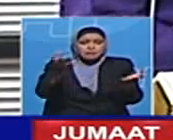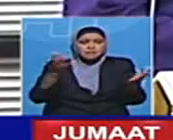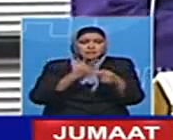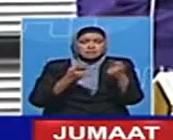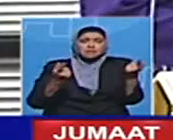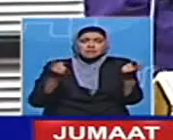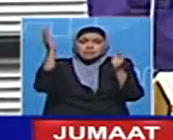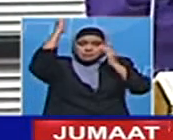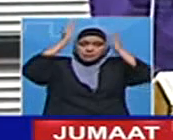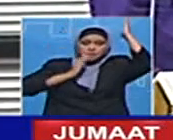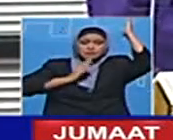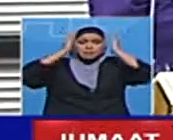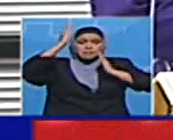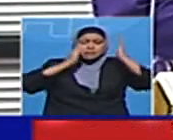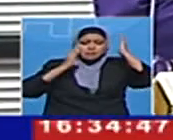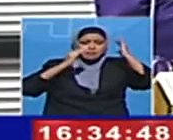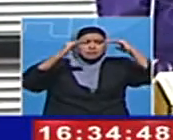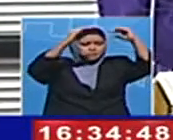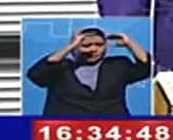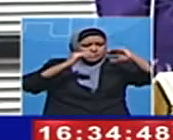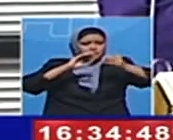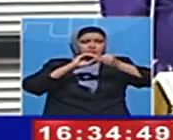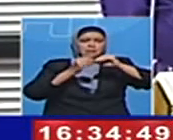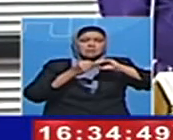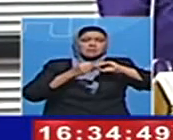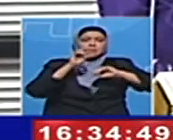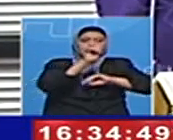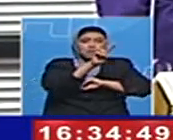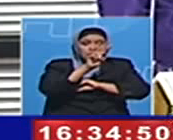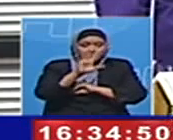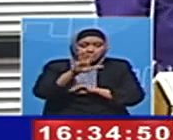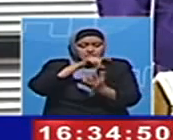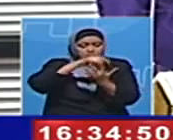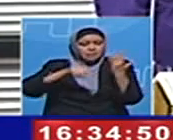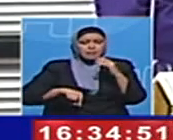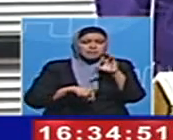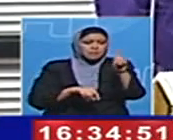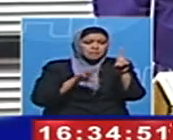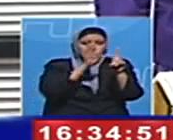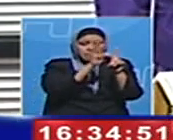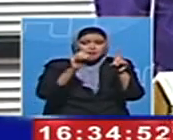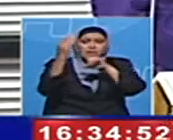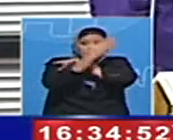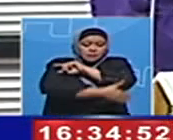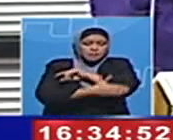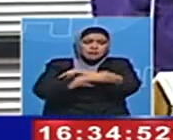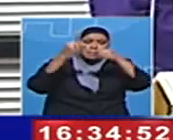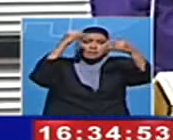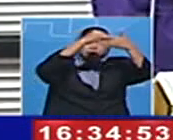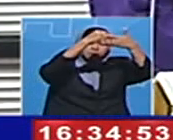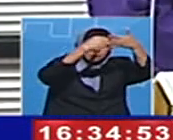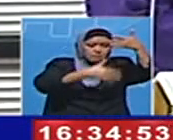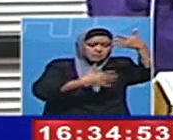Malaysia menduduki tangga ke-25 di antara 160 negara yang disenaraikan dalam